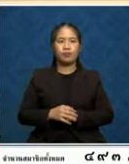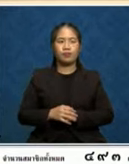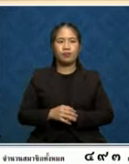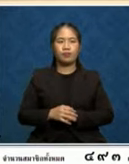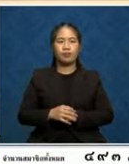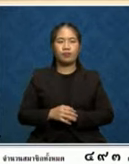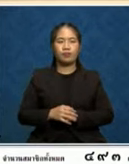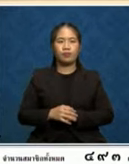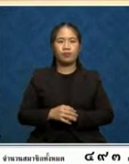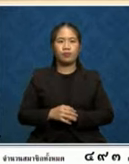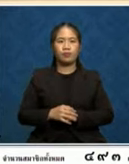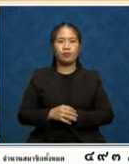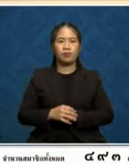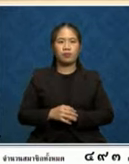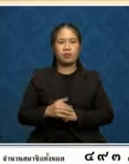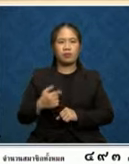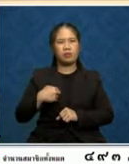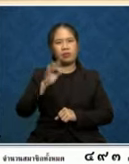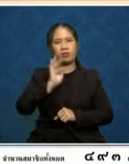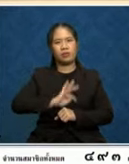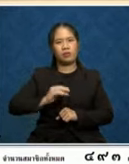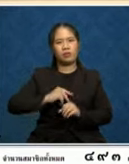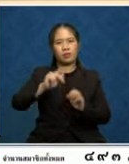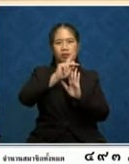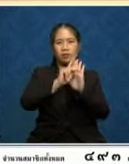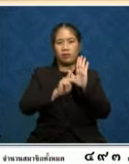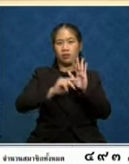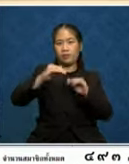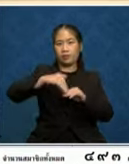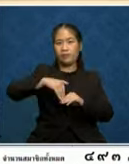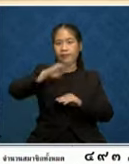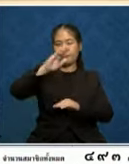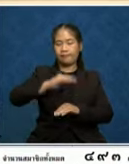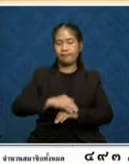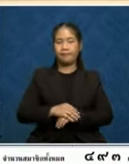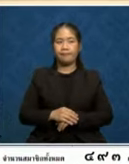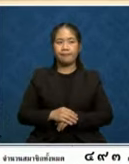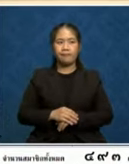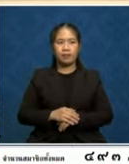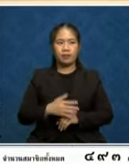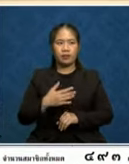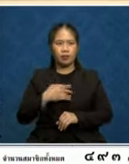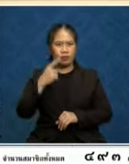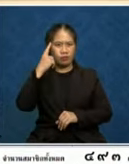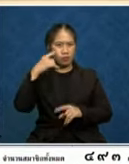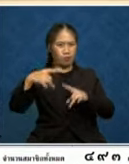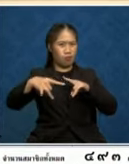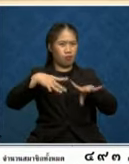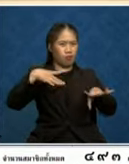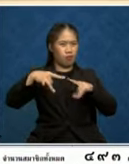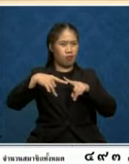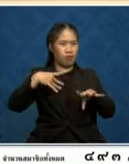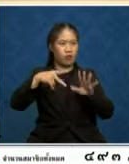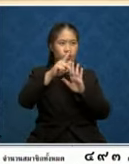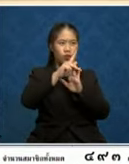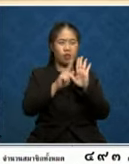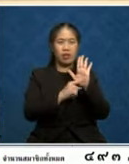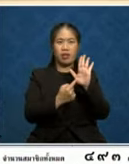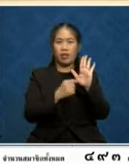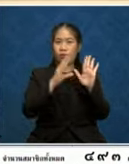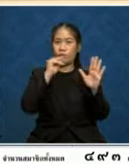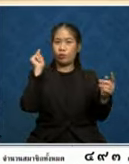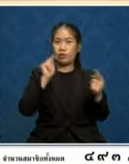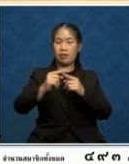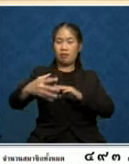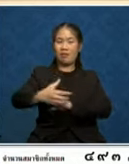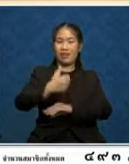ถ้าใชστεgit customจะเป็นการเกิน หักก nations Harveyมเชบับนี้ ผมเหนย้งครับกลุ billion ไม่พูดถอำนาธในย